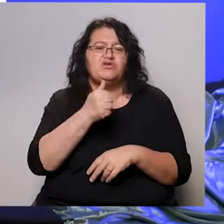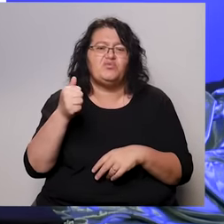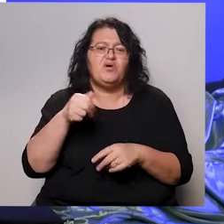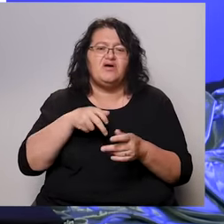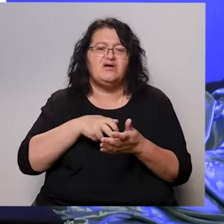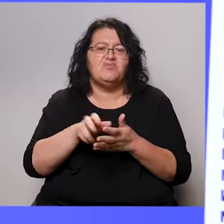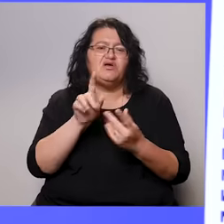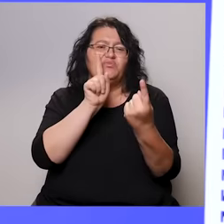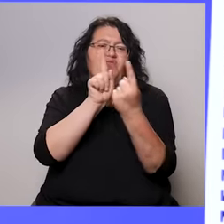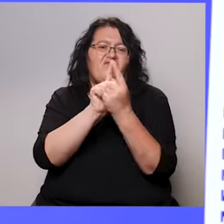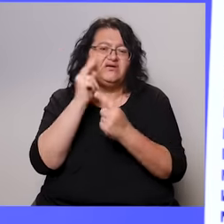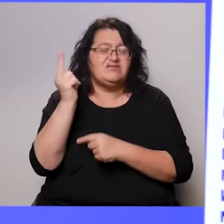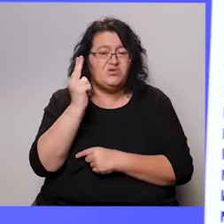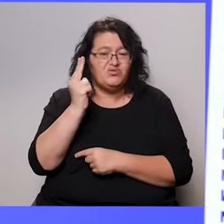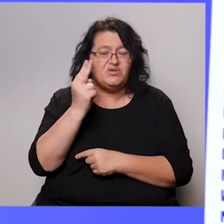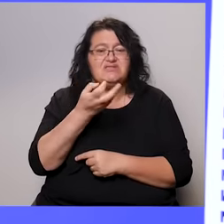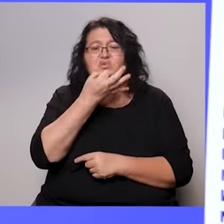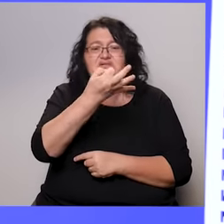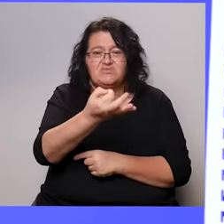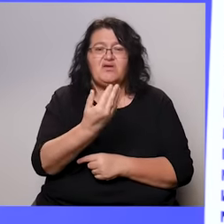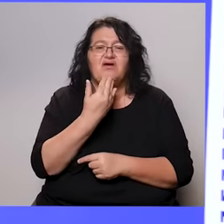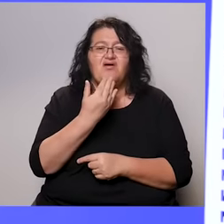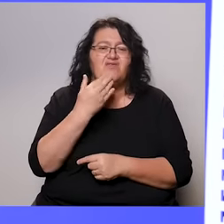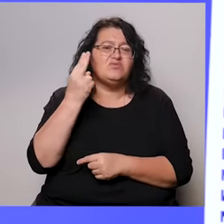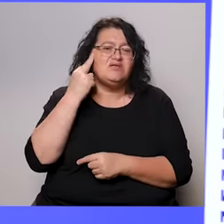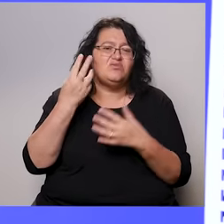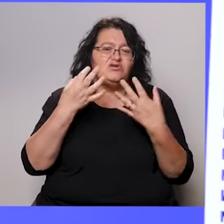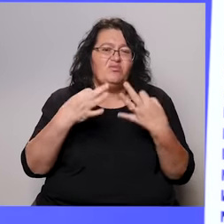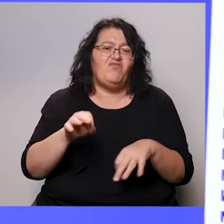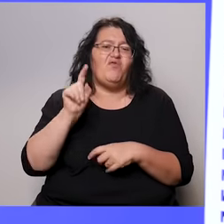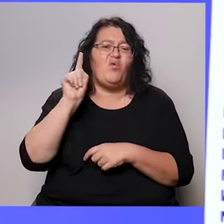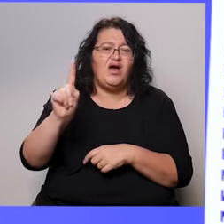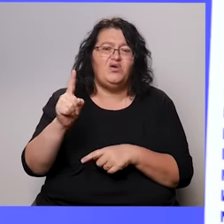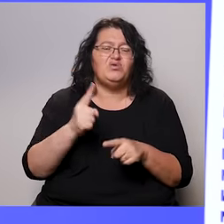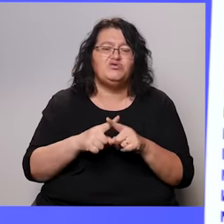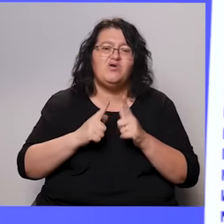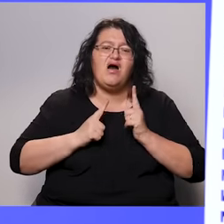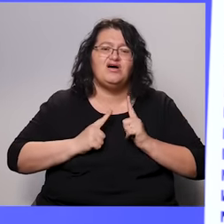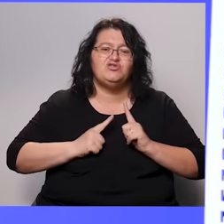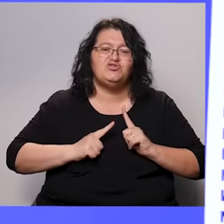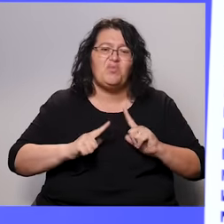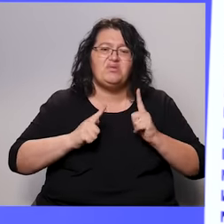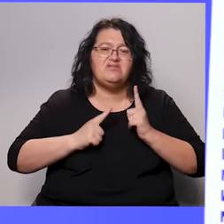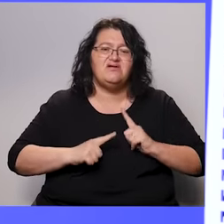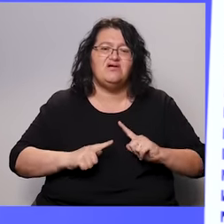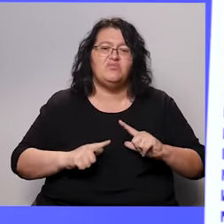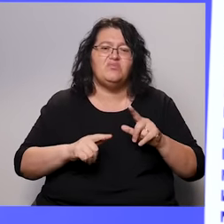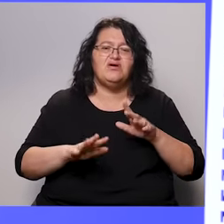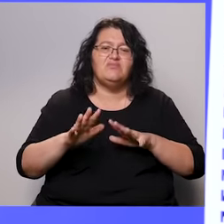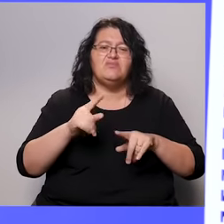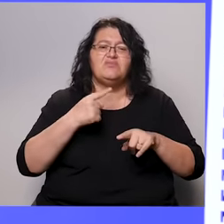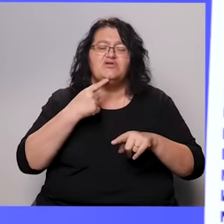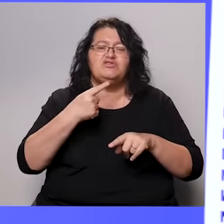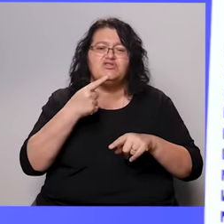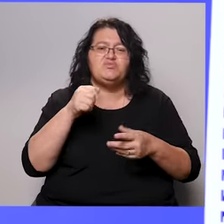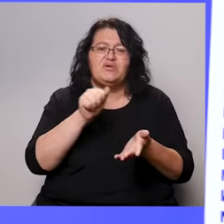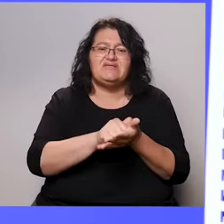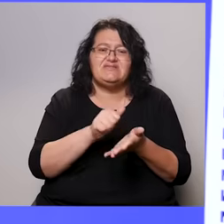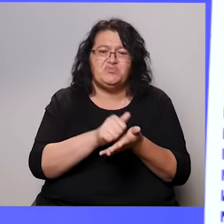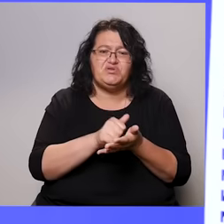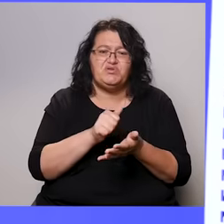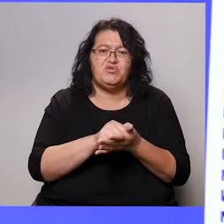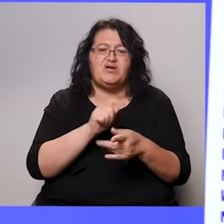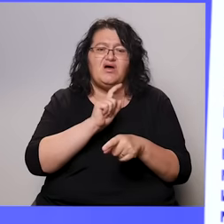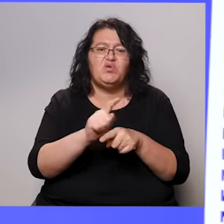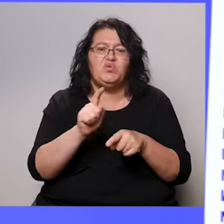mergem înaintea Lui, îi spunem că vrem să cunoaștem voia Lui și că așteptăm conform Scripturii cu lucrurile